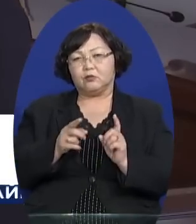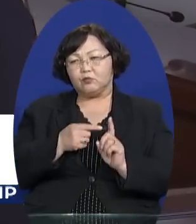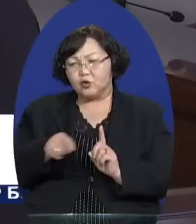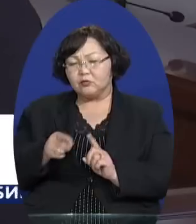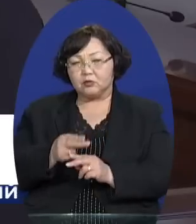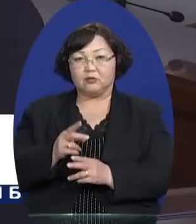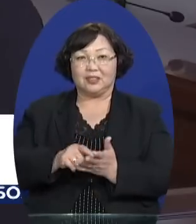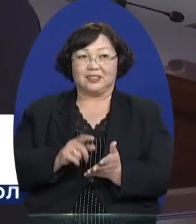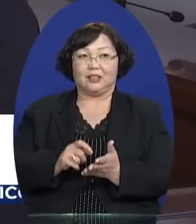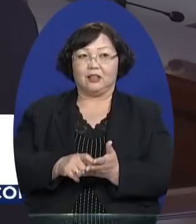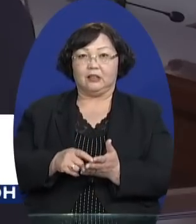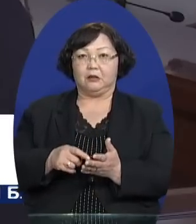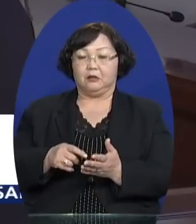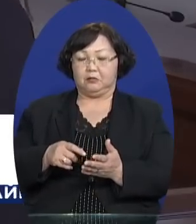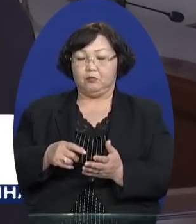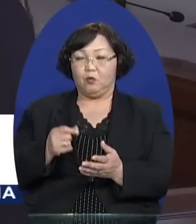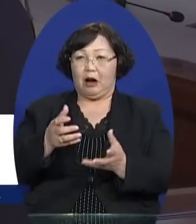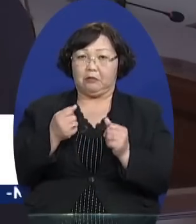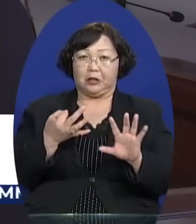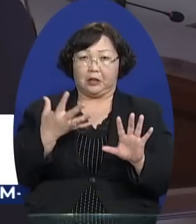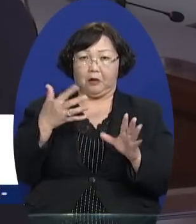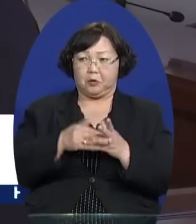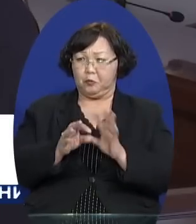ингээ ялгаатай олгоод байдаг. А тэгээ үнийг бол бид нэр